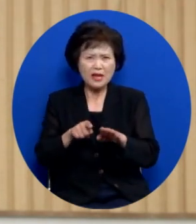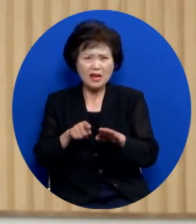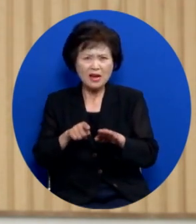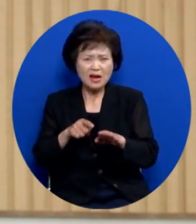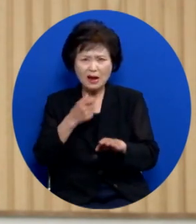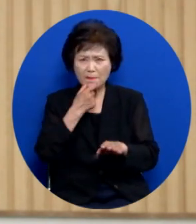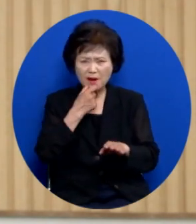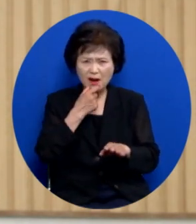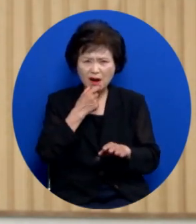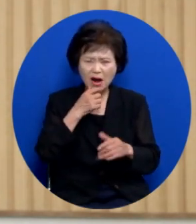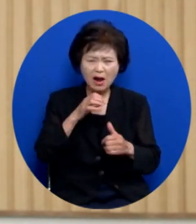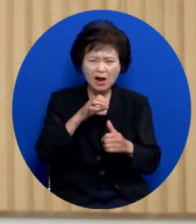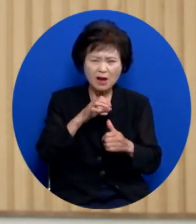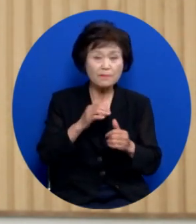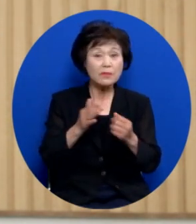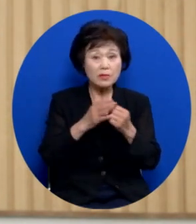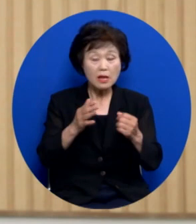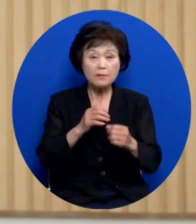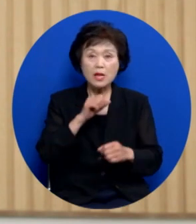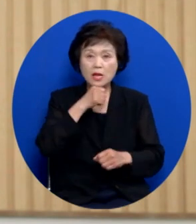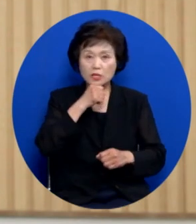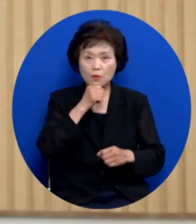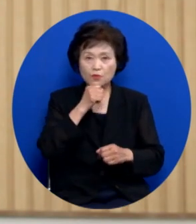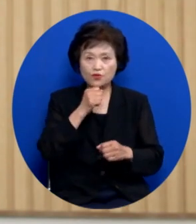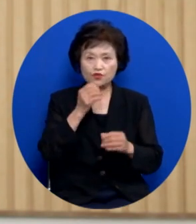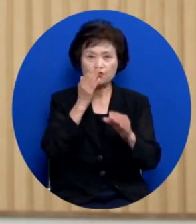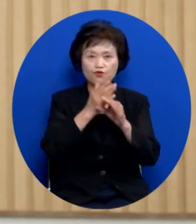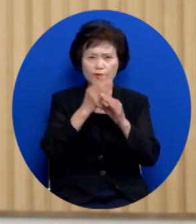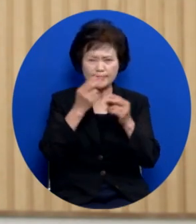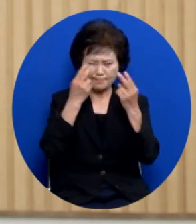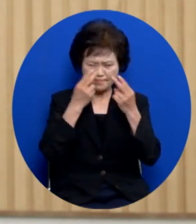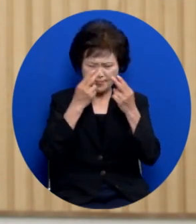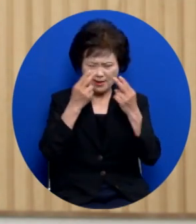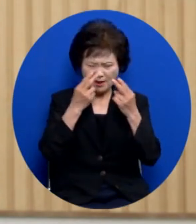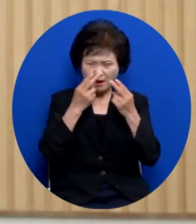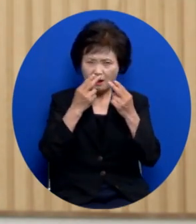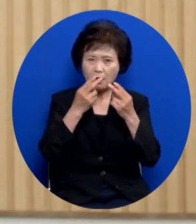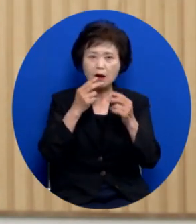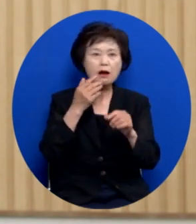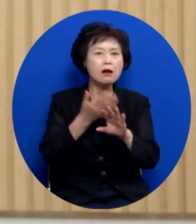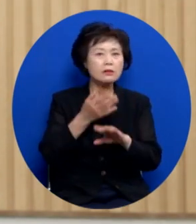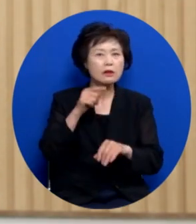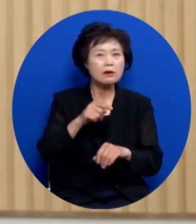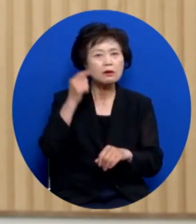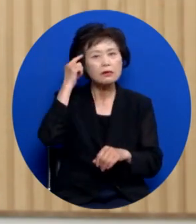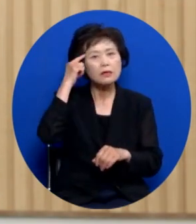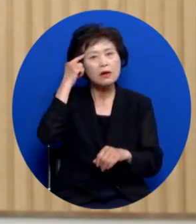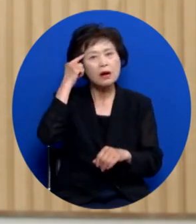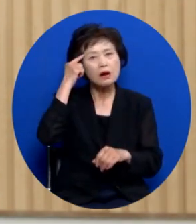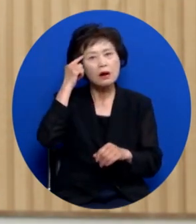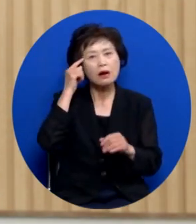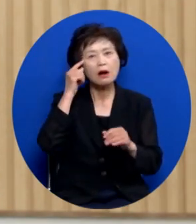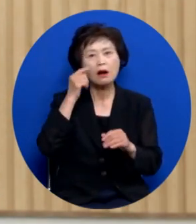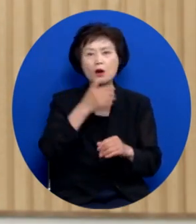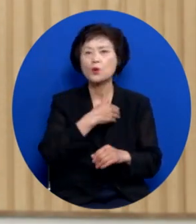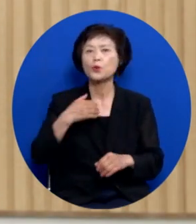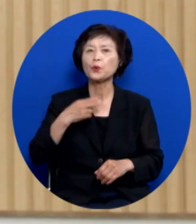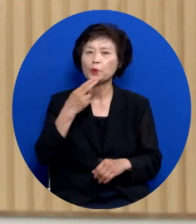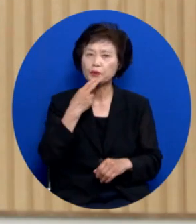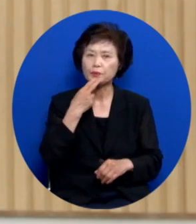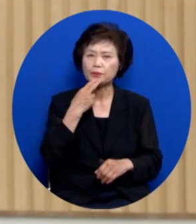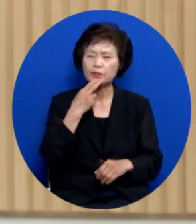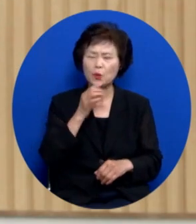크기 때문에 성적 이외의 다른 가치를 돌아볼 여유가 없습니다. 교육이 오로지